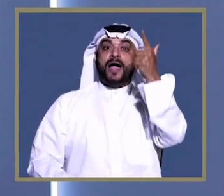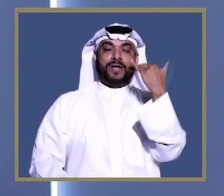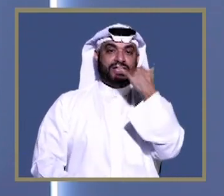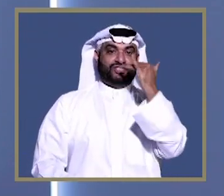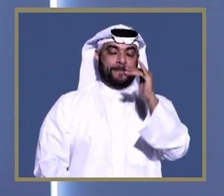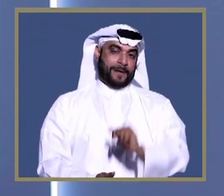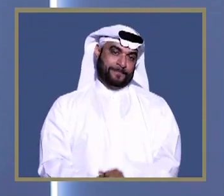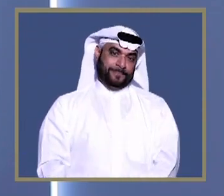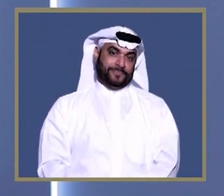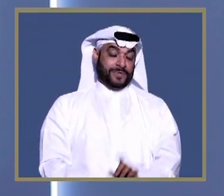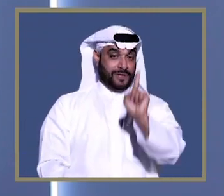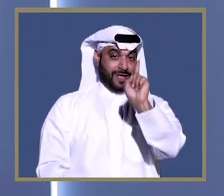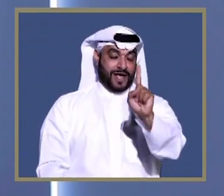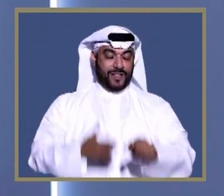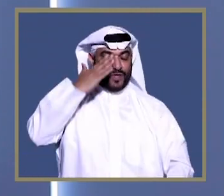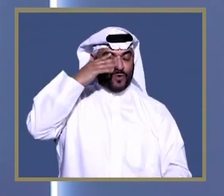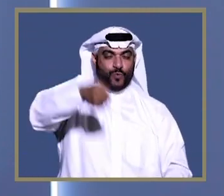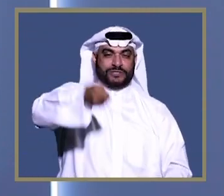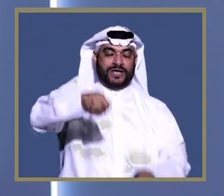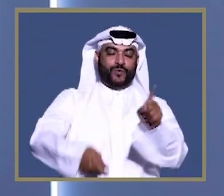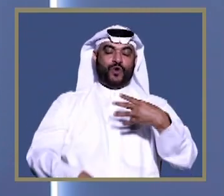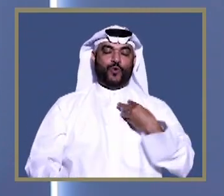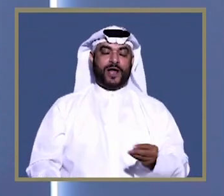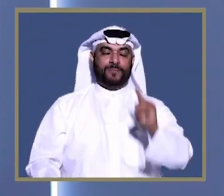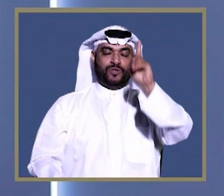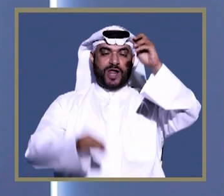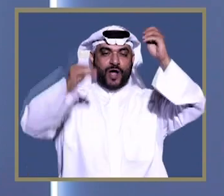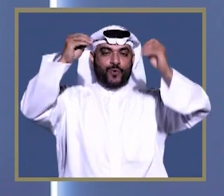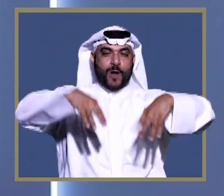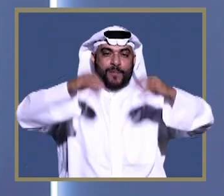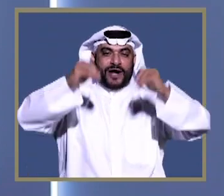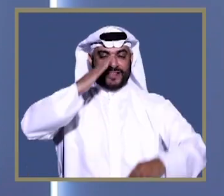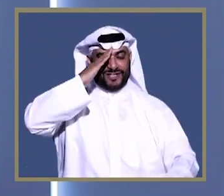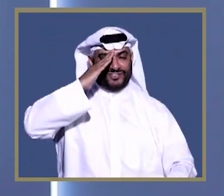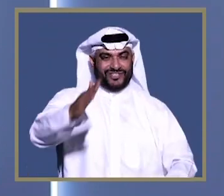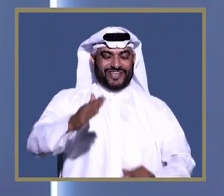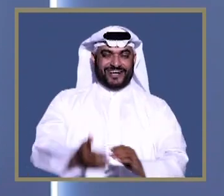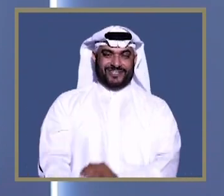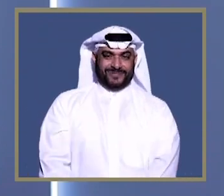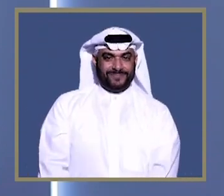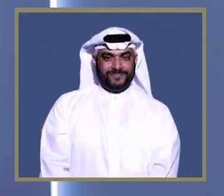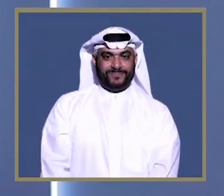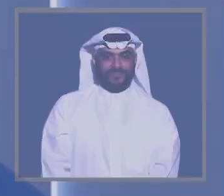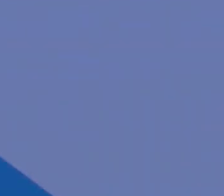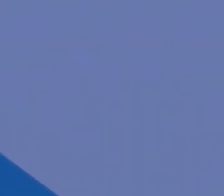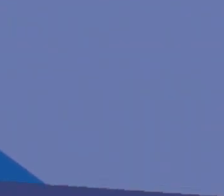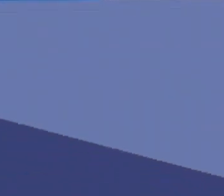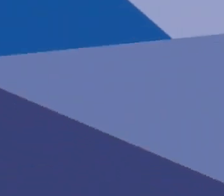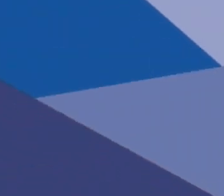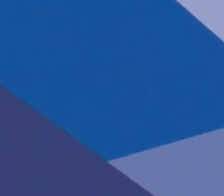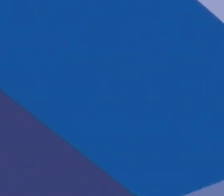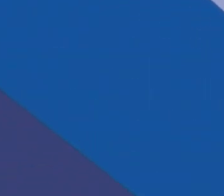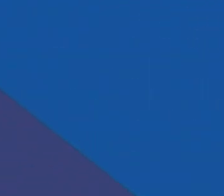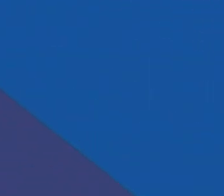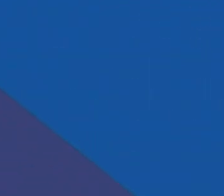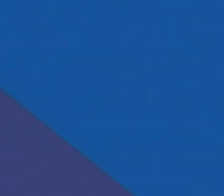عندنا الأهم، الركيزة الأولى والأخيرة. هذا، والسلام عليكم ورحمة الله وبركاته.